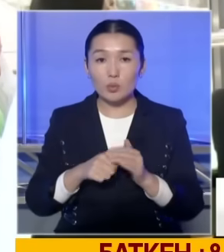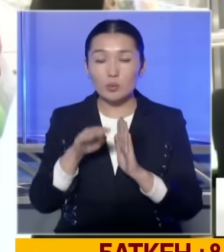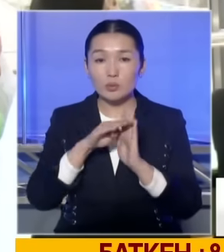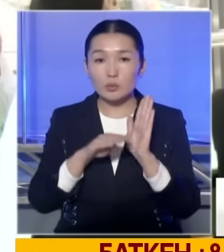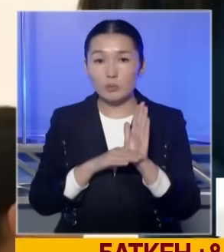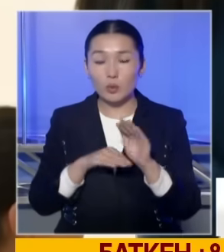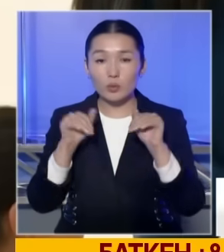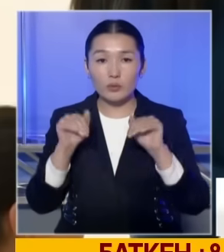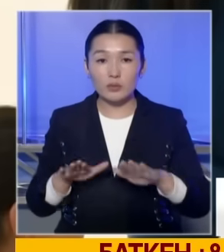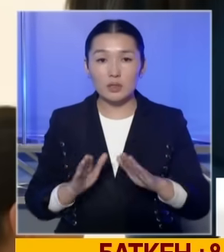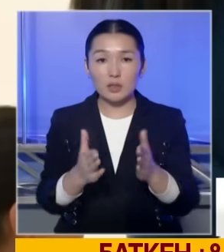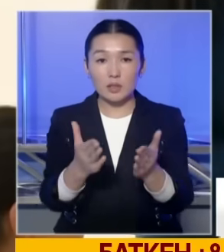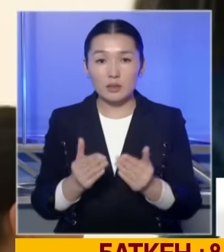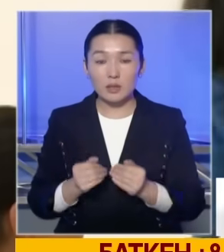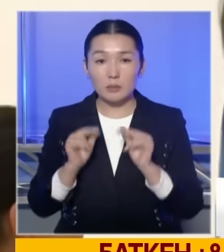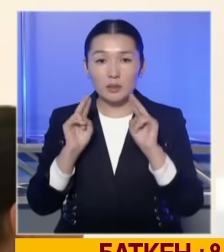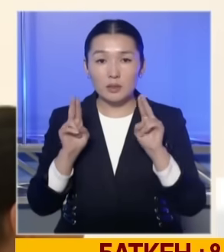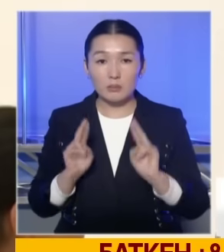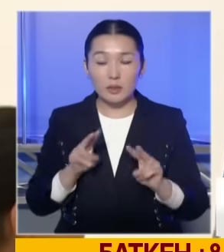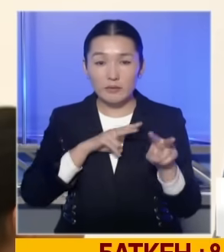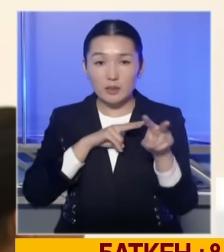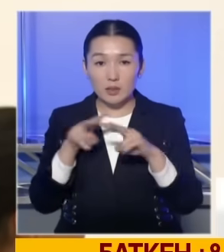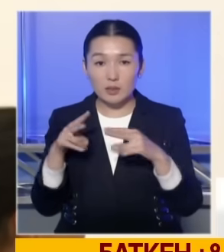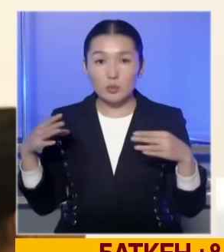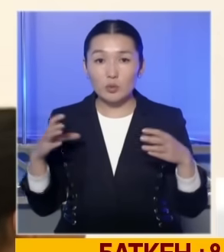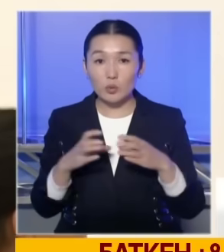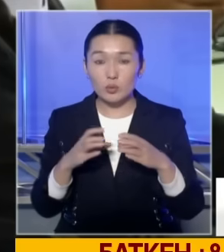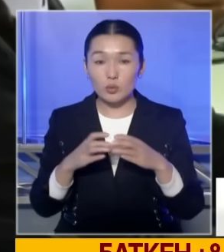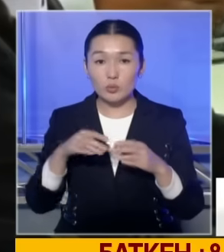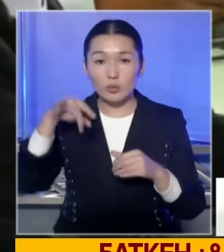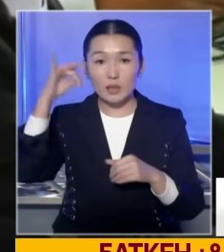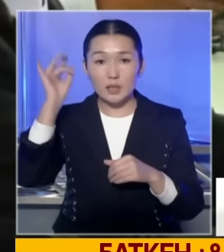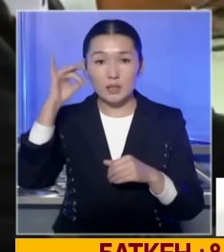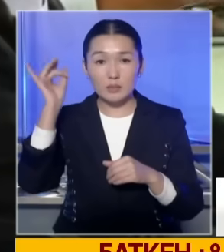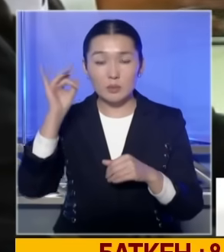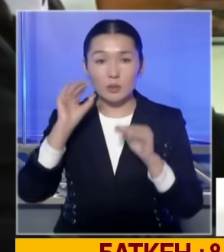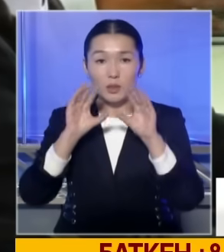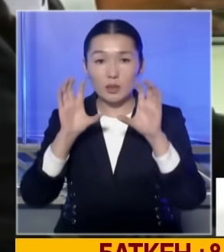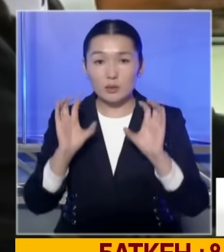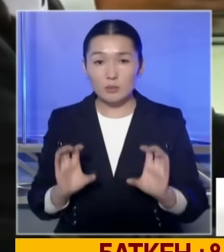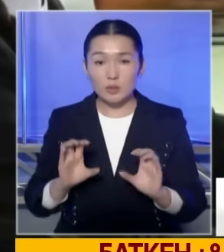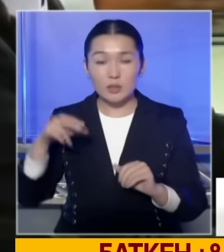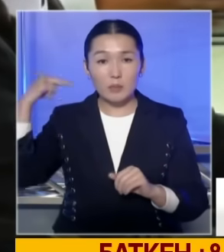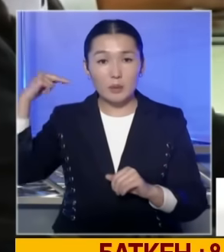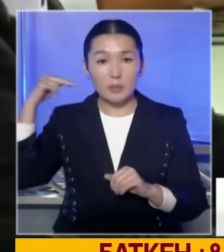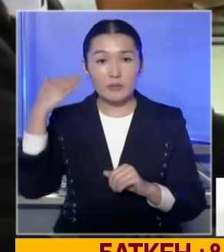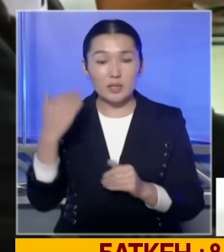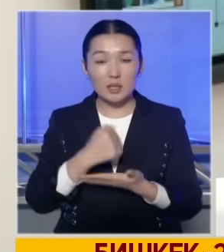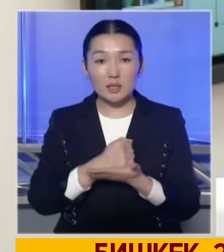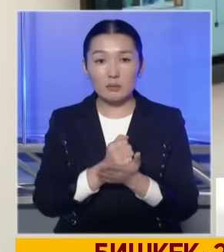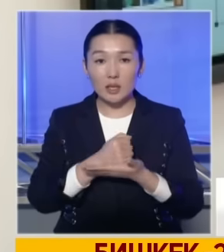алардын чечимдерди кабыл алуу тартиби, көзөмөлчүлүк кеңеши жөнүндө Кыргыз Республикасынын мыйзамы жана президент тарабынан